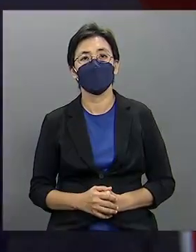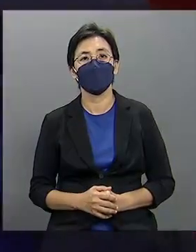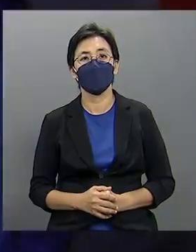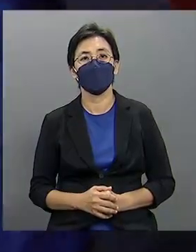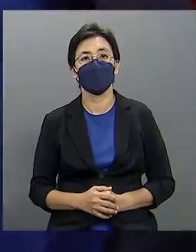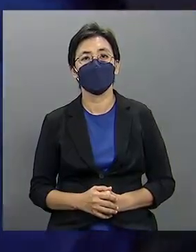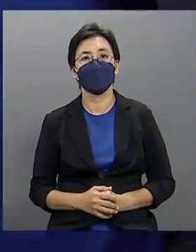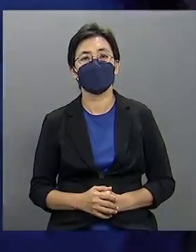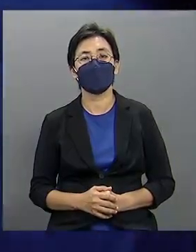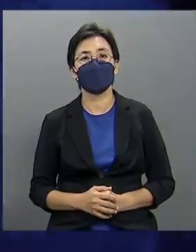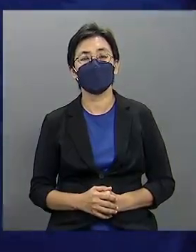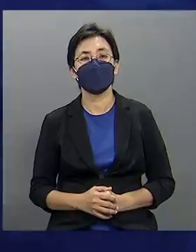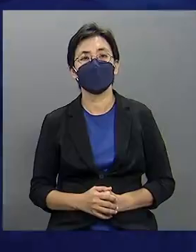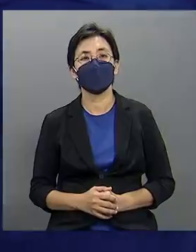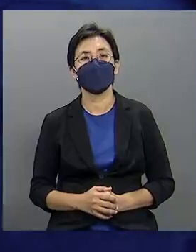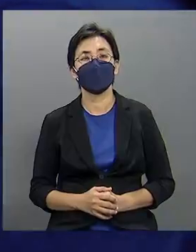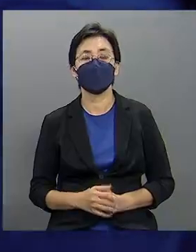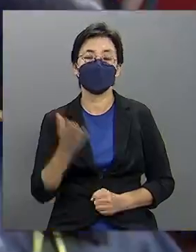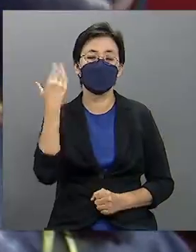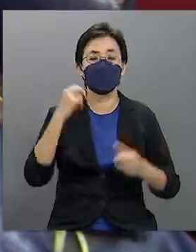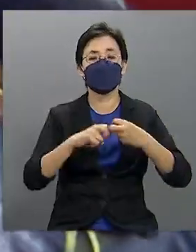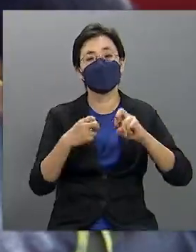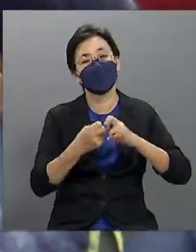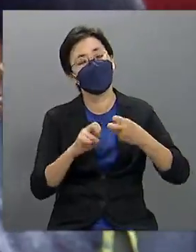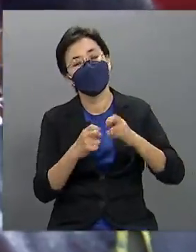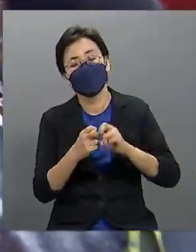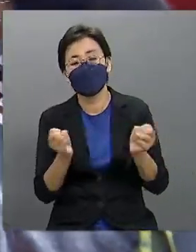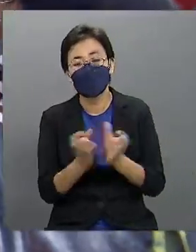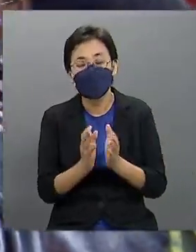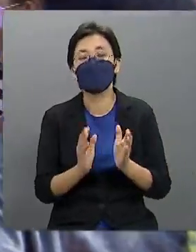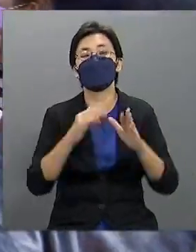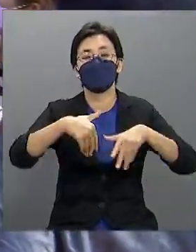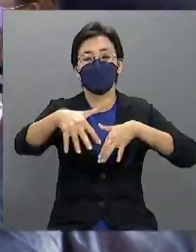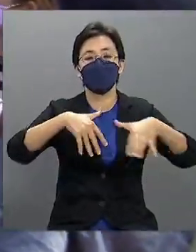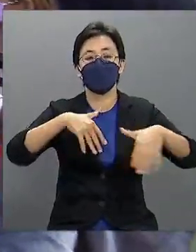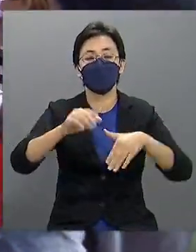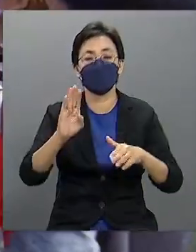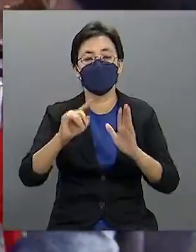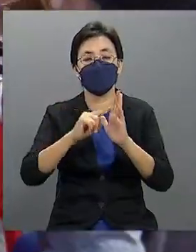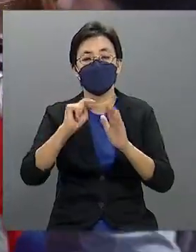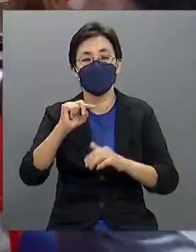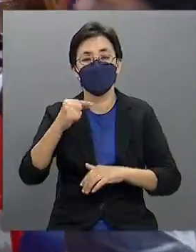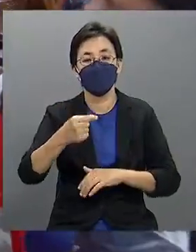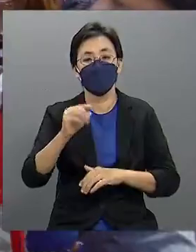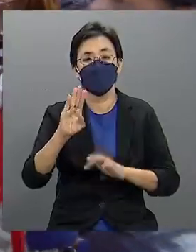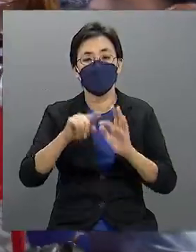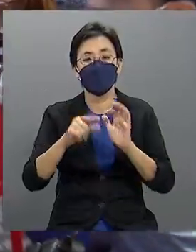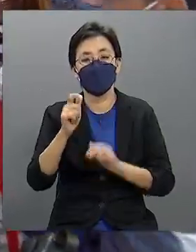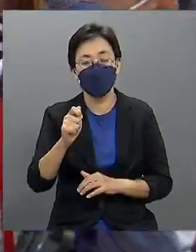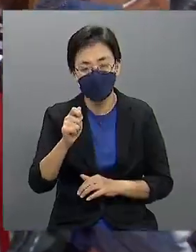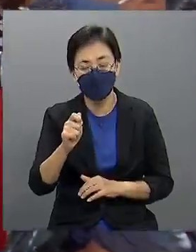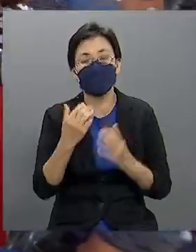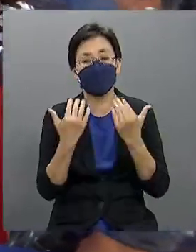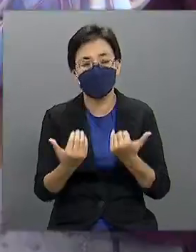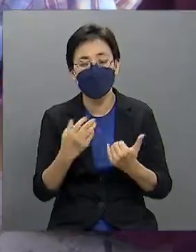จากพนกระทบในครั้งนั้นถือเป็จุดเร่มต้นที่ทำให้ชุมชนบางบ่อเกิดความตื่นตัวที่จะรกษาพื้นแผน